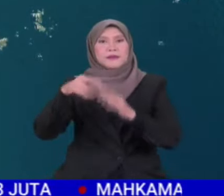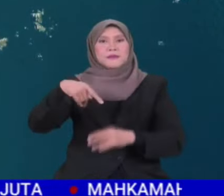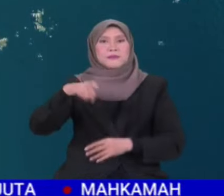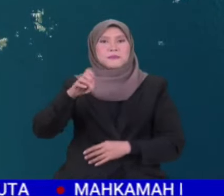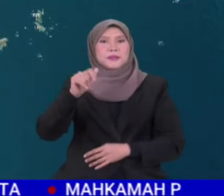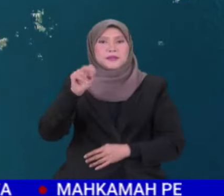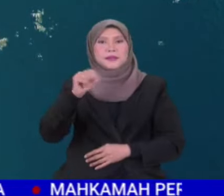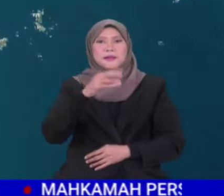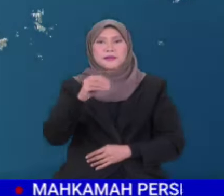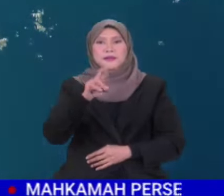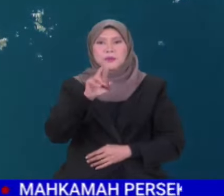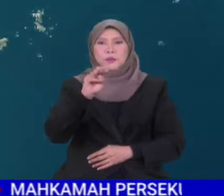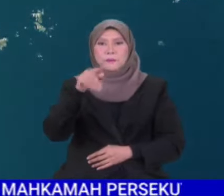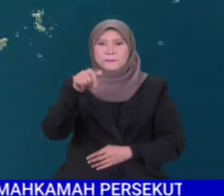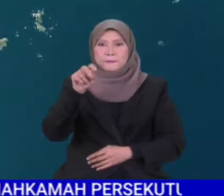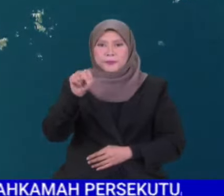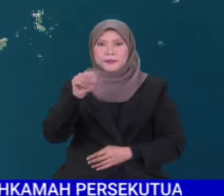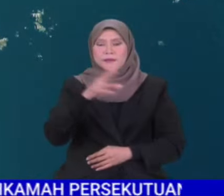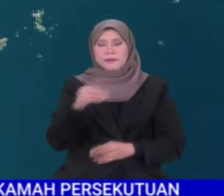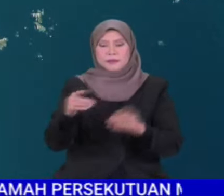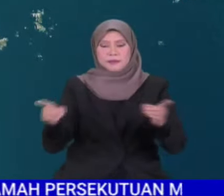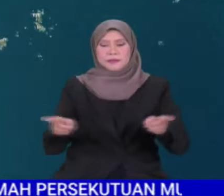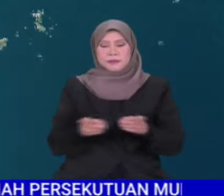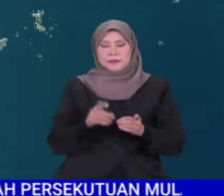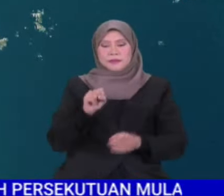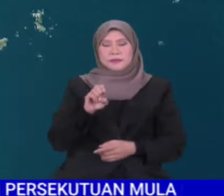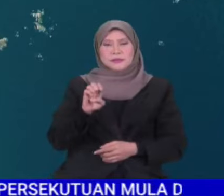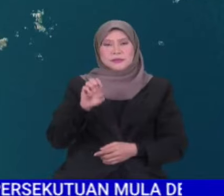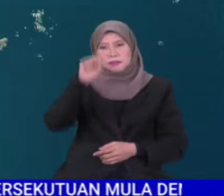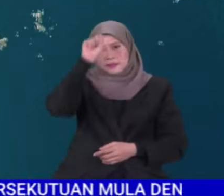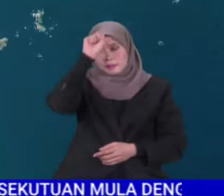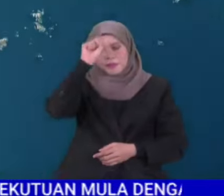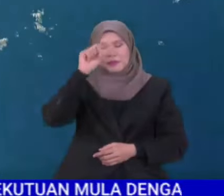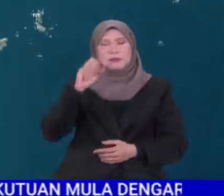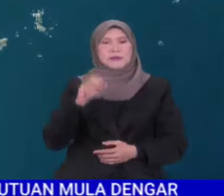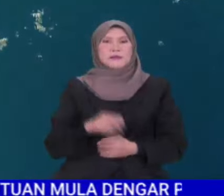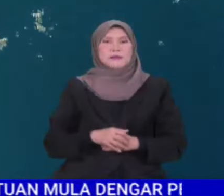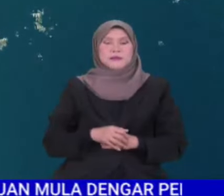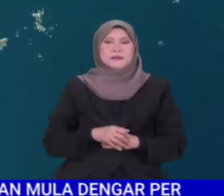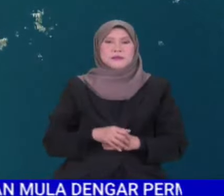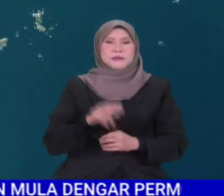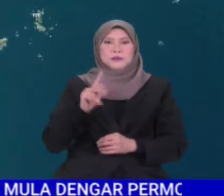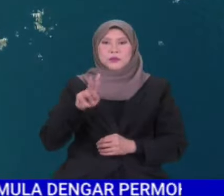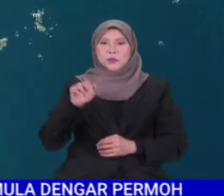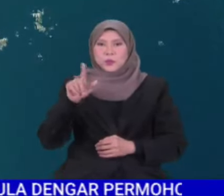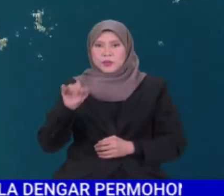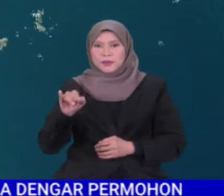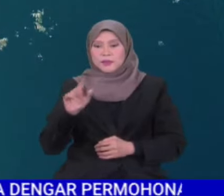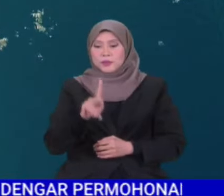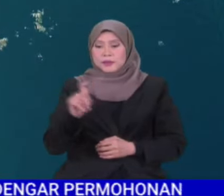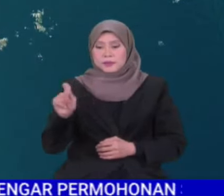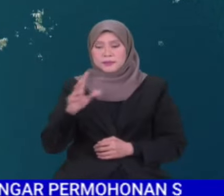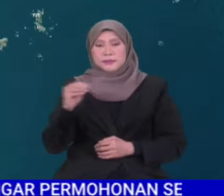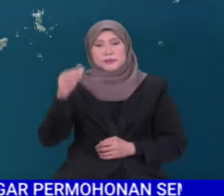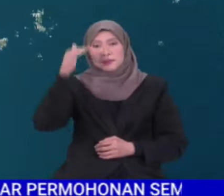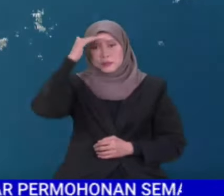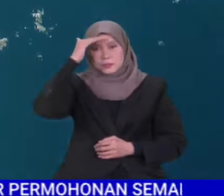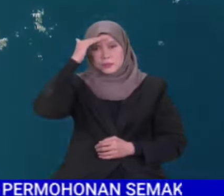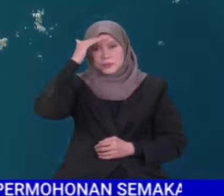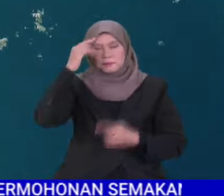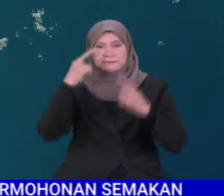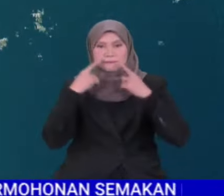Pekan dan juga Rompin, serta di daerah Segamat, Keluang, Mersing, Kulai, Kota Tinggi dan juga di Johor